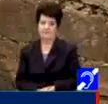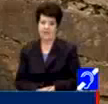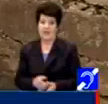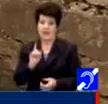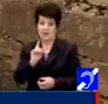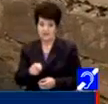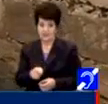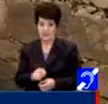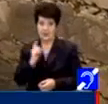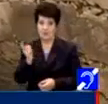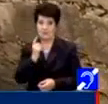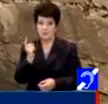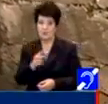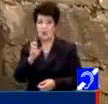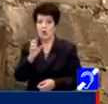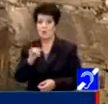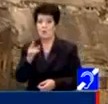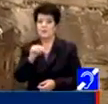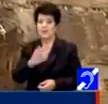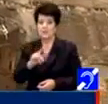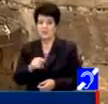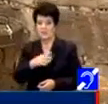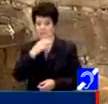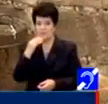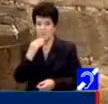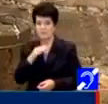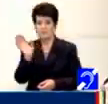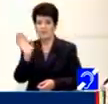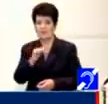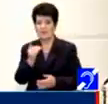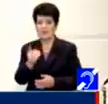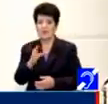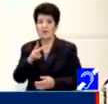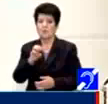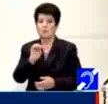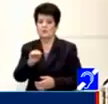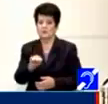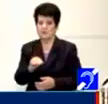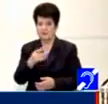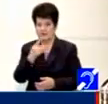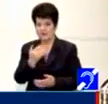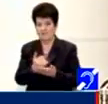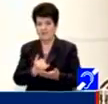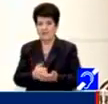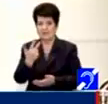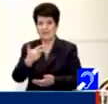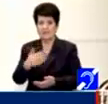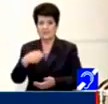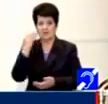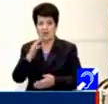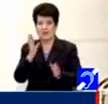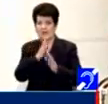În această gospodărie din satul Budești, butoaiele sunt pline cu licoarea lui Bahus. Vasile Gogu produce vin de 30 de ani și știe că